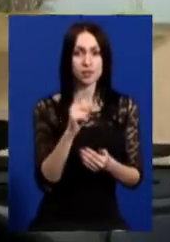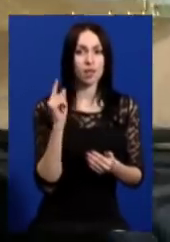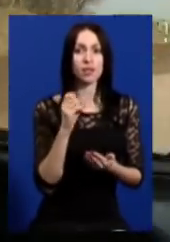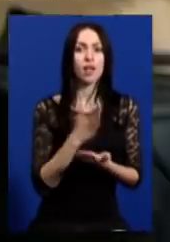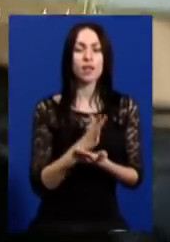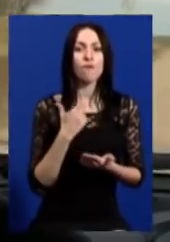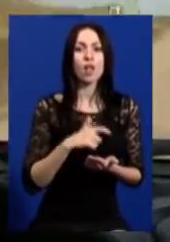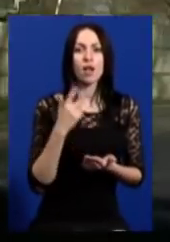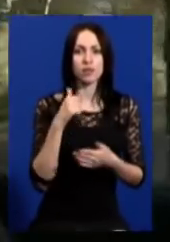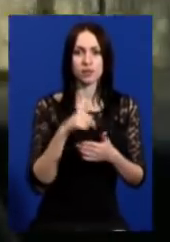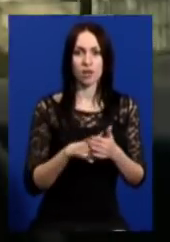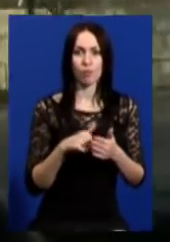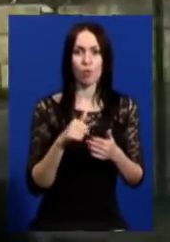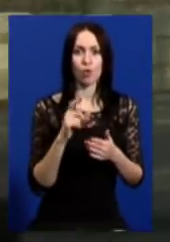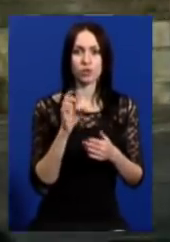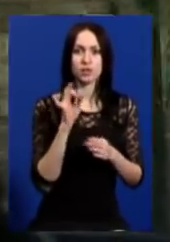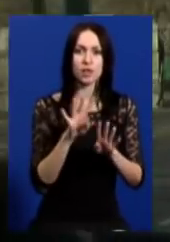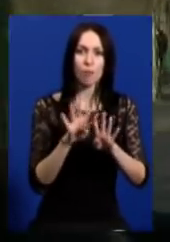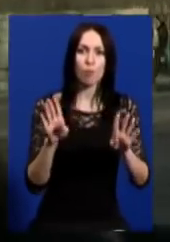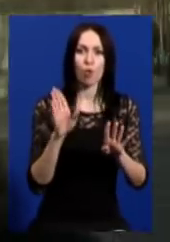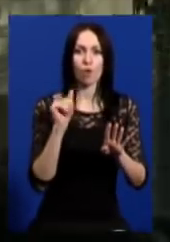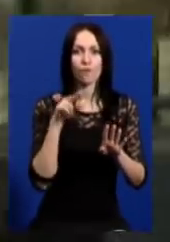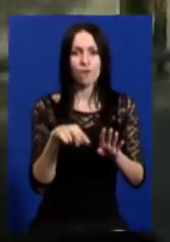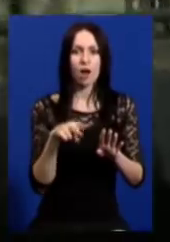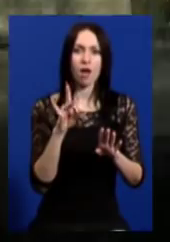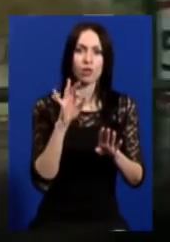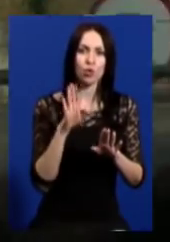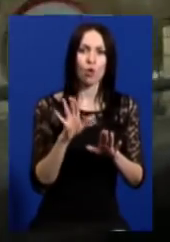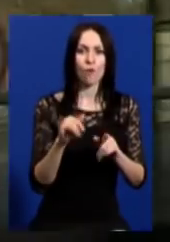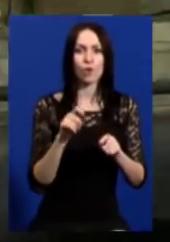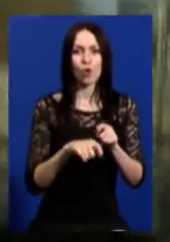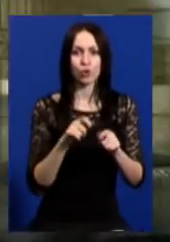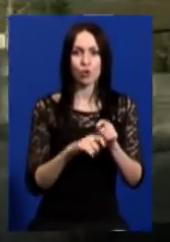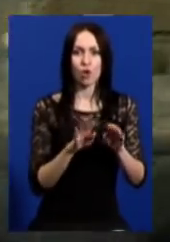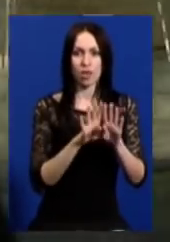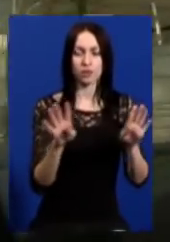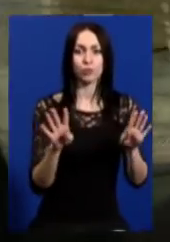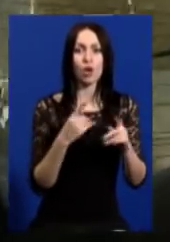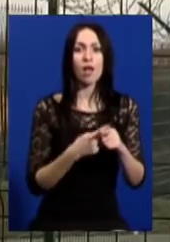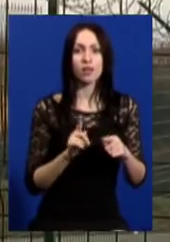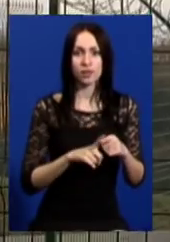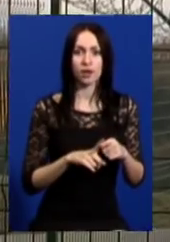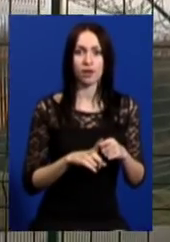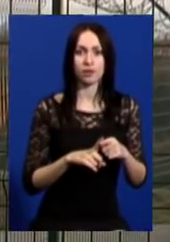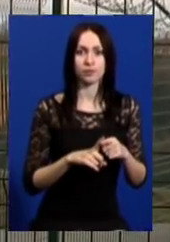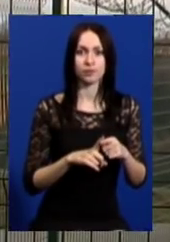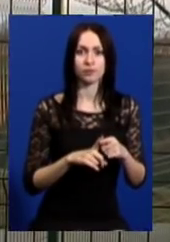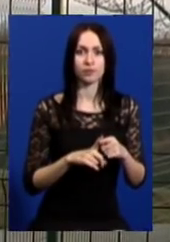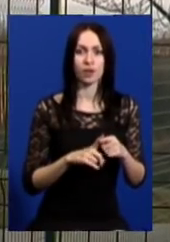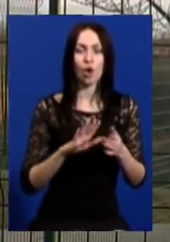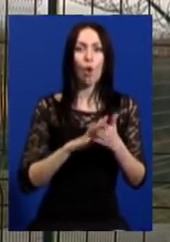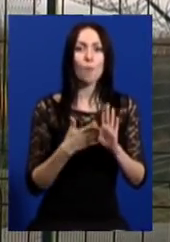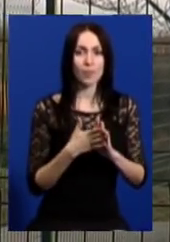забор вал, рів і контрольно-слідова смуга. Це